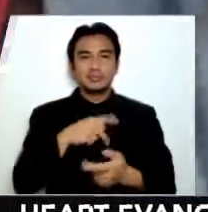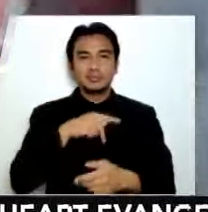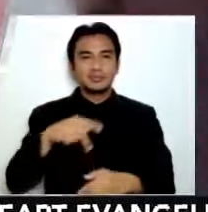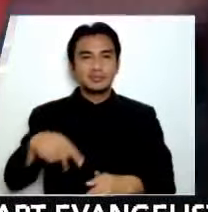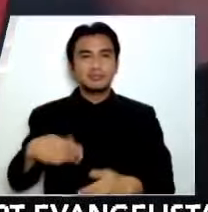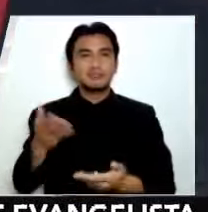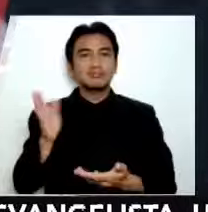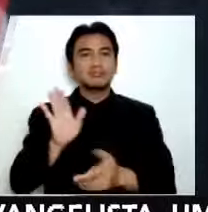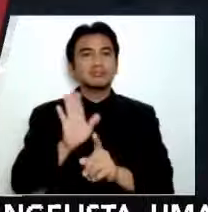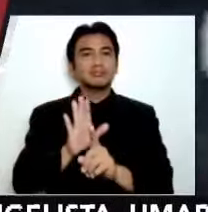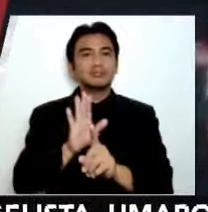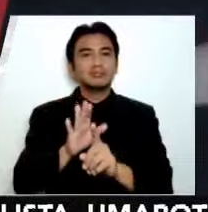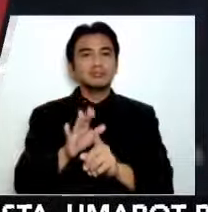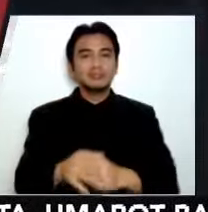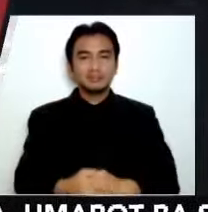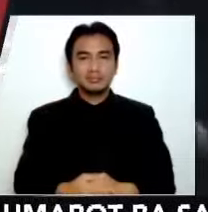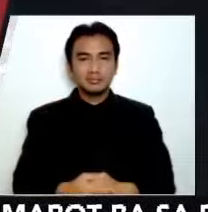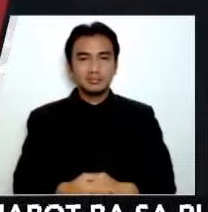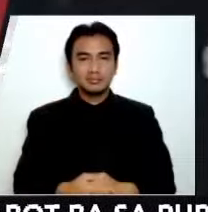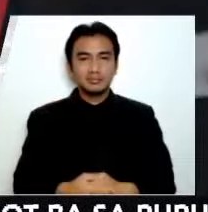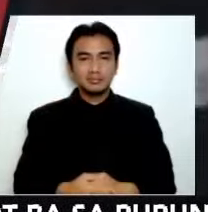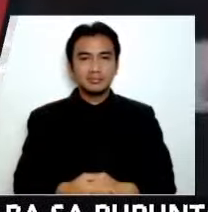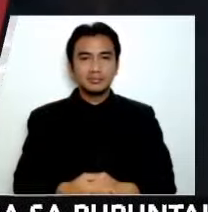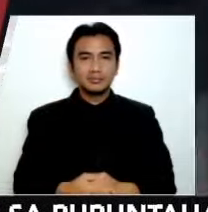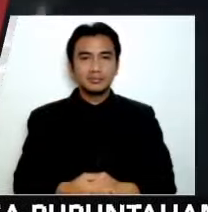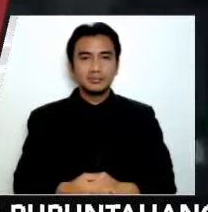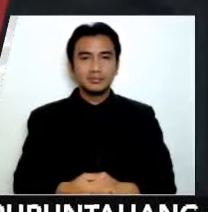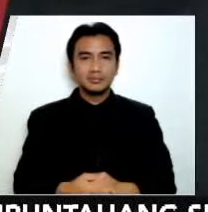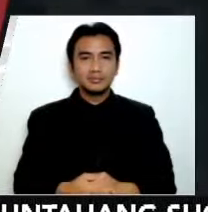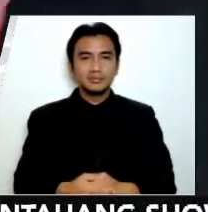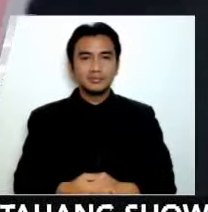photographer? No, you're lying!